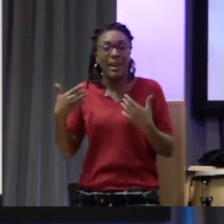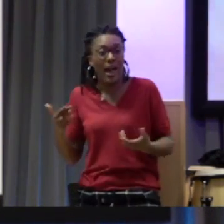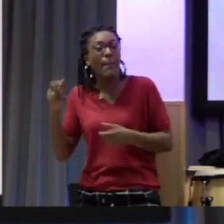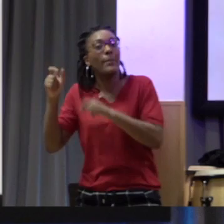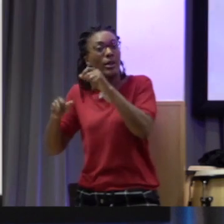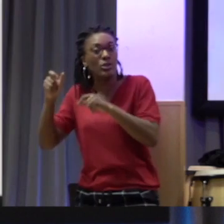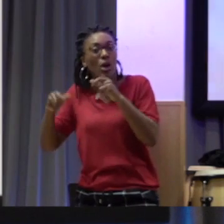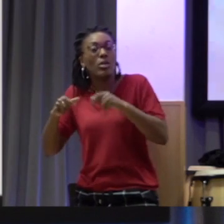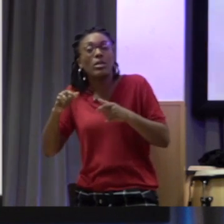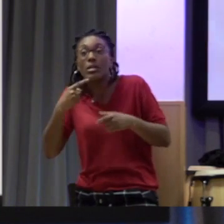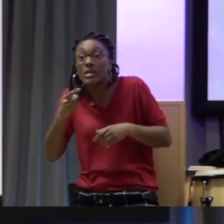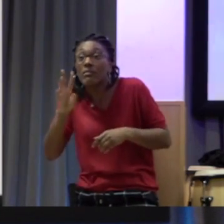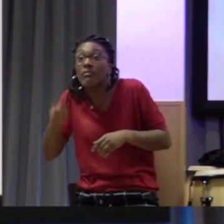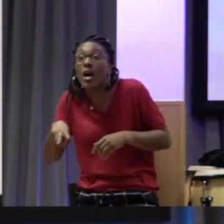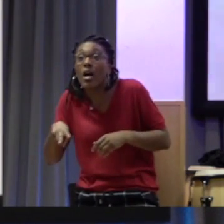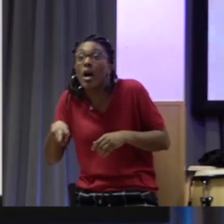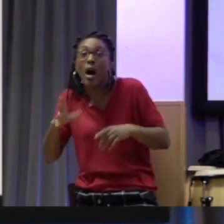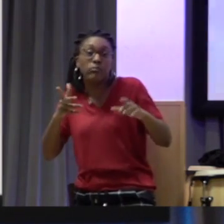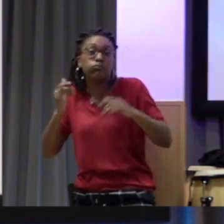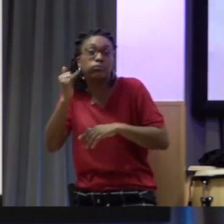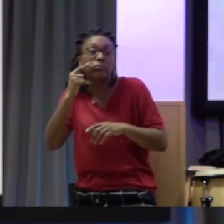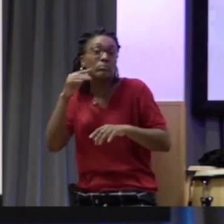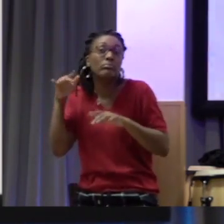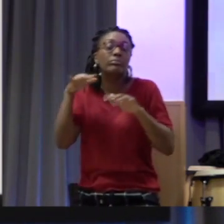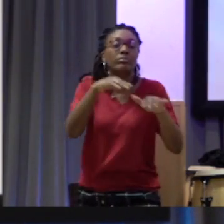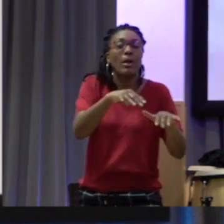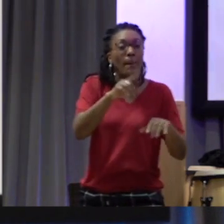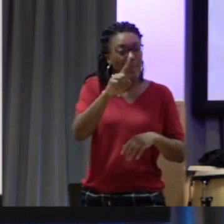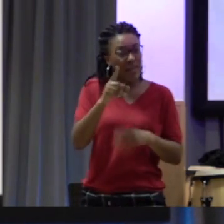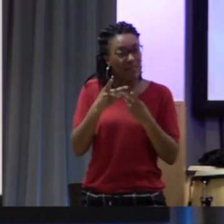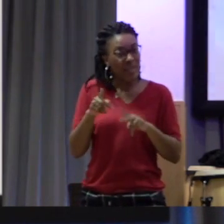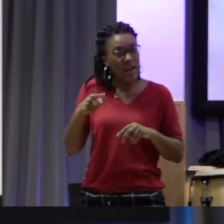que les personnes sont venues. Et dans cette ville, il n'a pas eu de guérison.